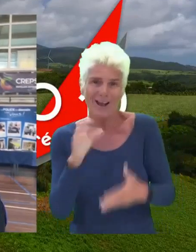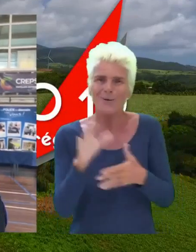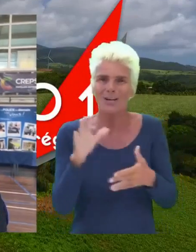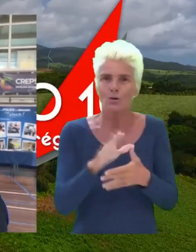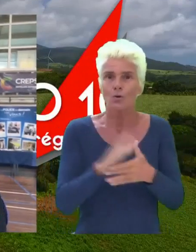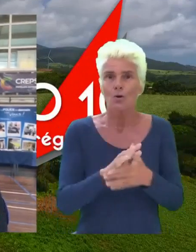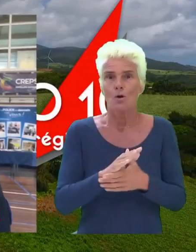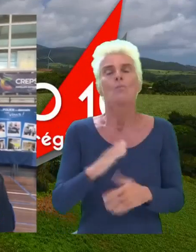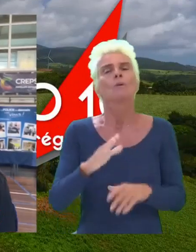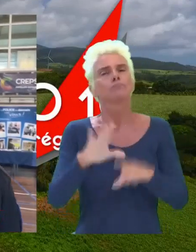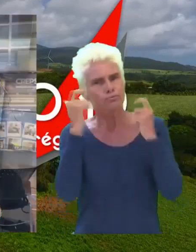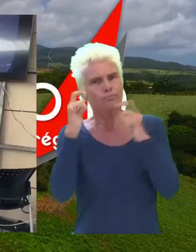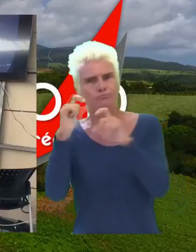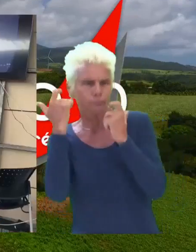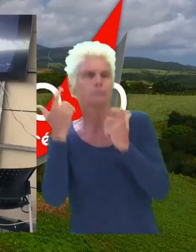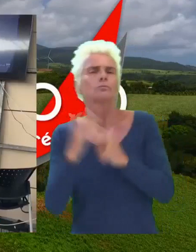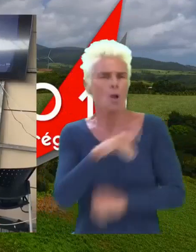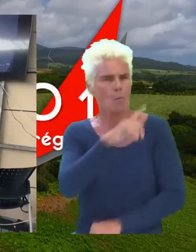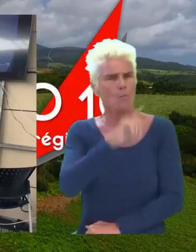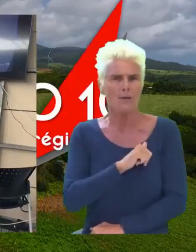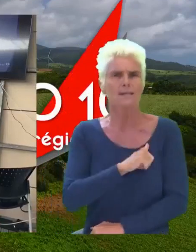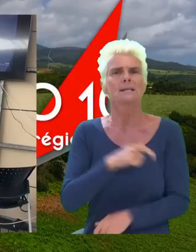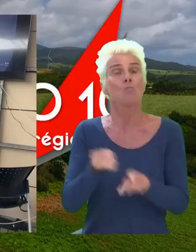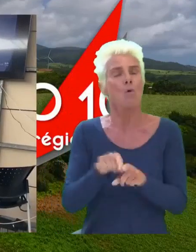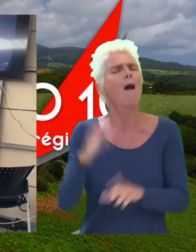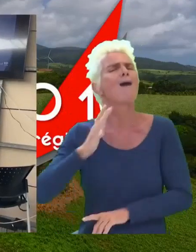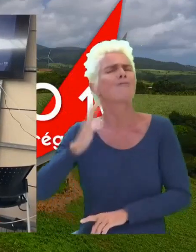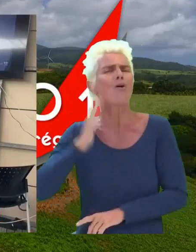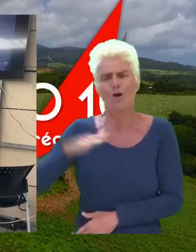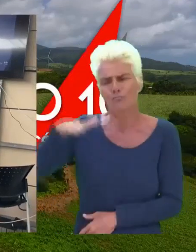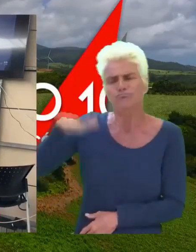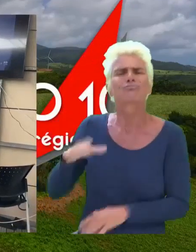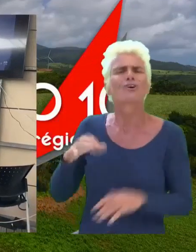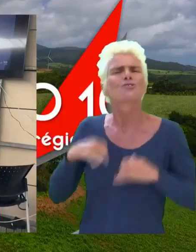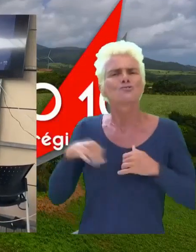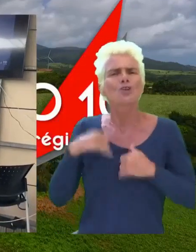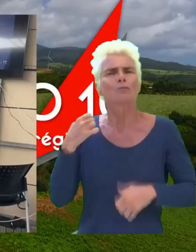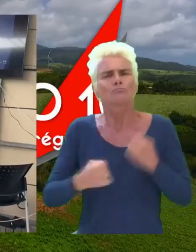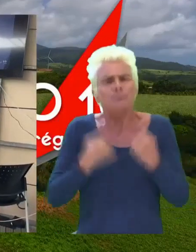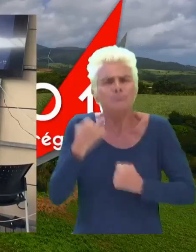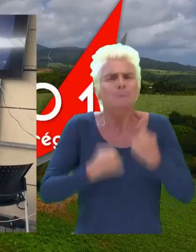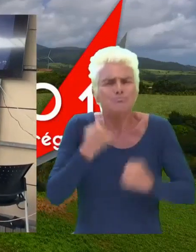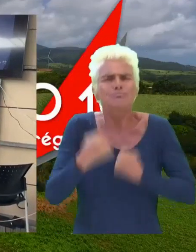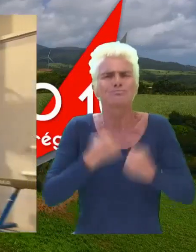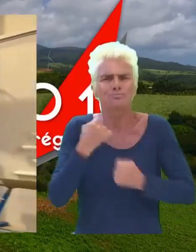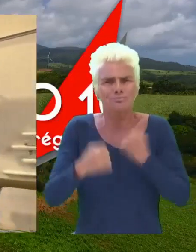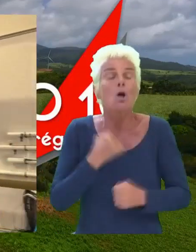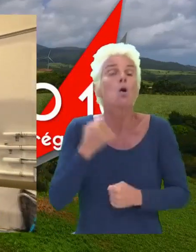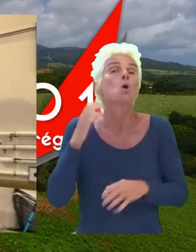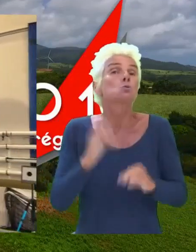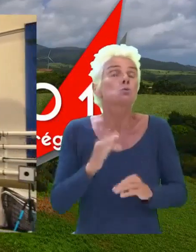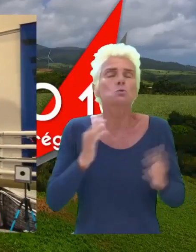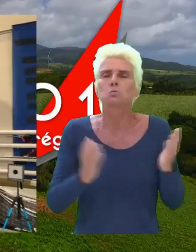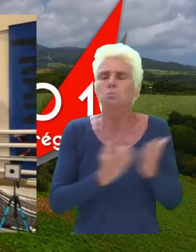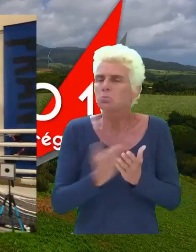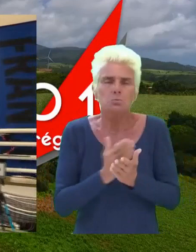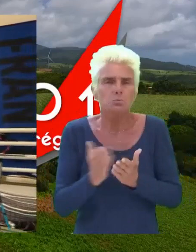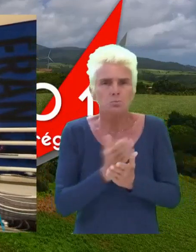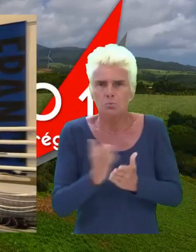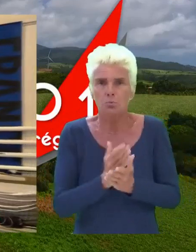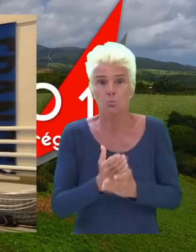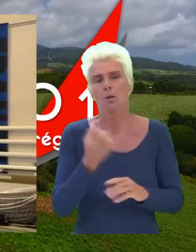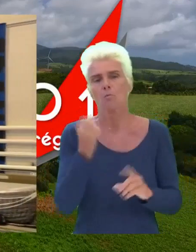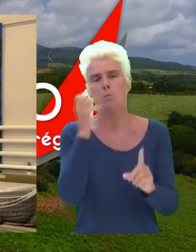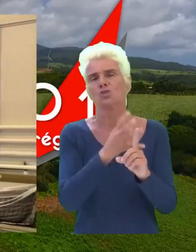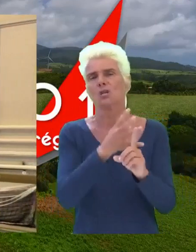quelques années d'intervalle puisque moi j'ai foulé ici au CREPS la piste en tartant et puis surtout nous avions un projet